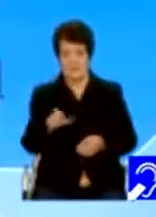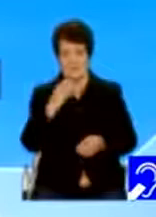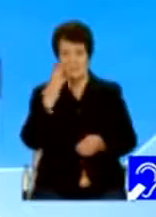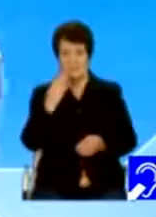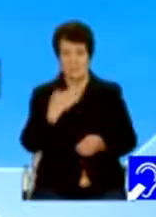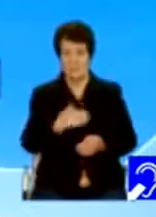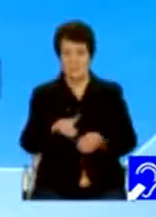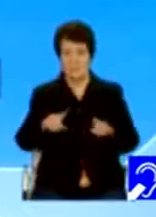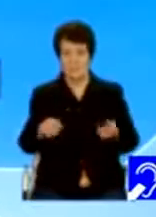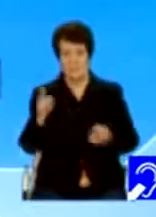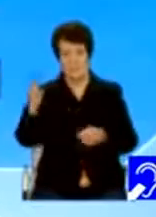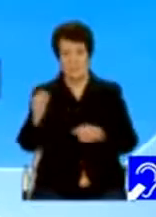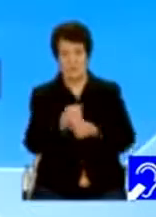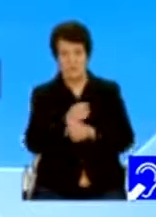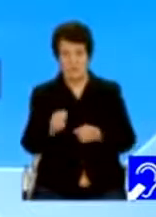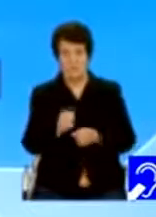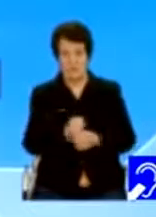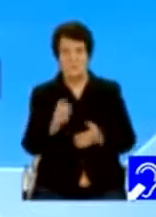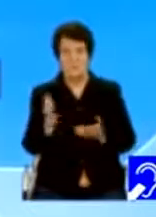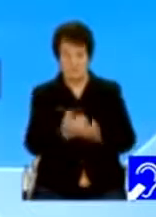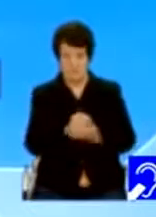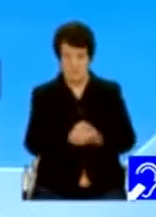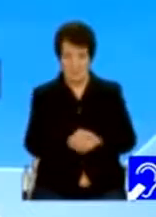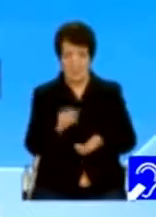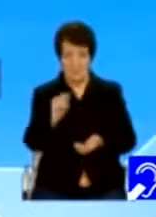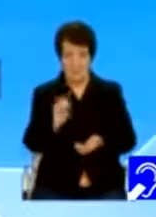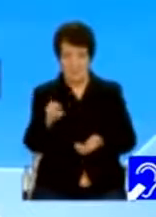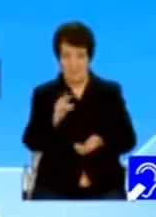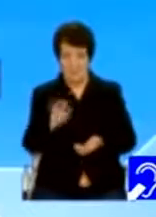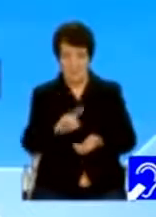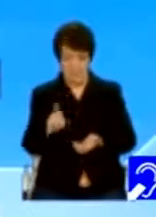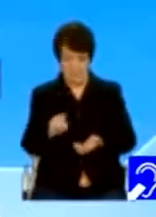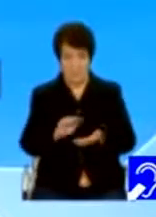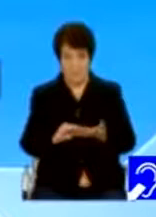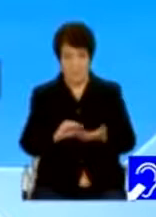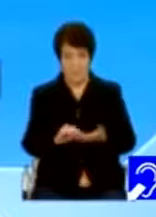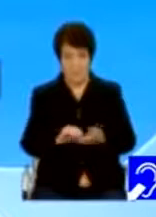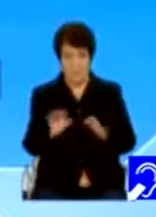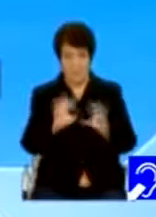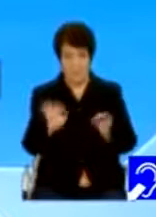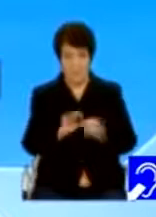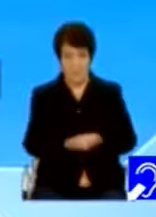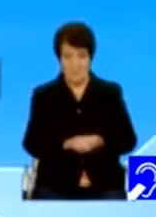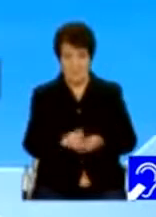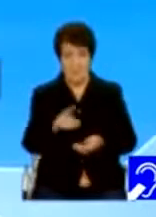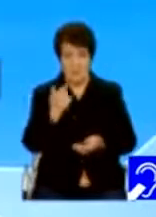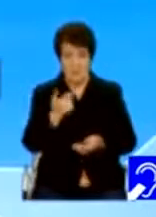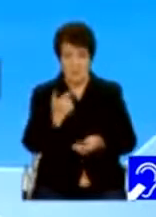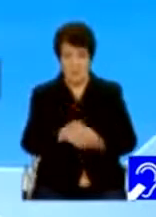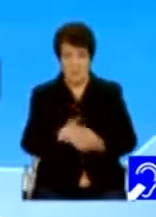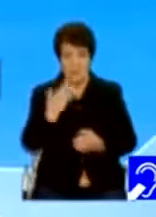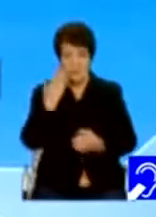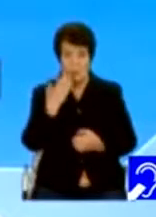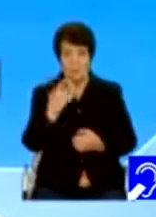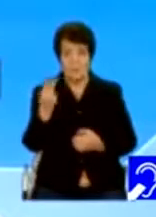sus, ne-au ținut toată zona, ne-au bătut pe acolo și am câștigat dosarul la CEDO. Știi ce scria în motivul reținerii? Vorbeau suspect